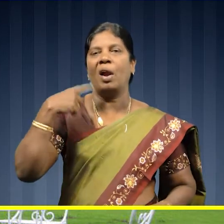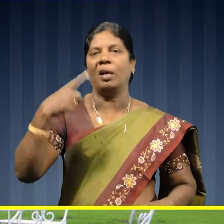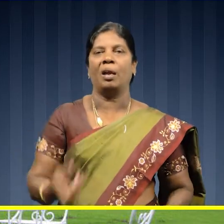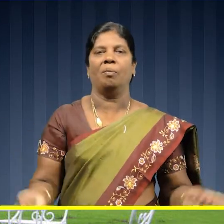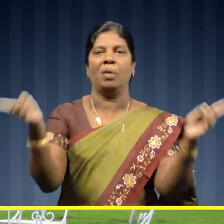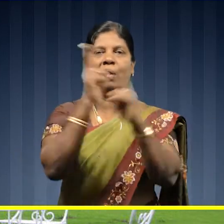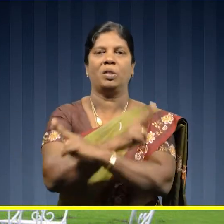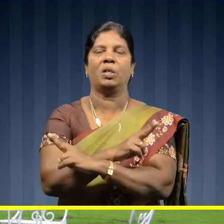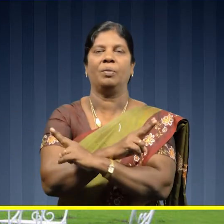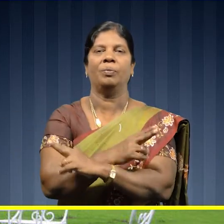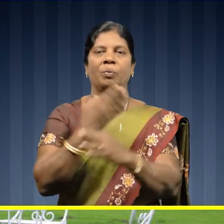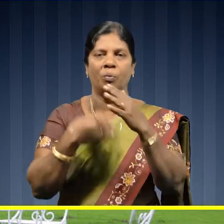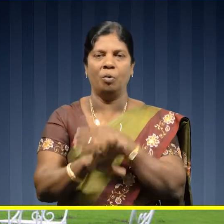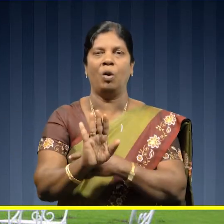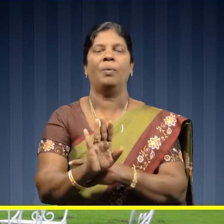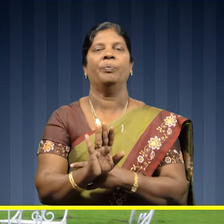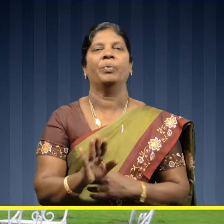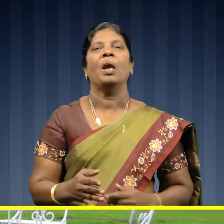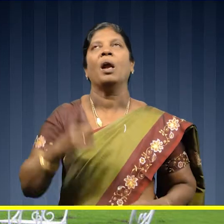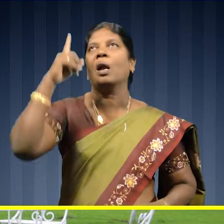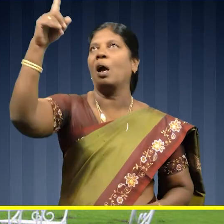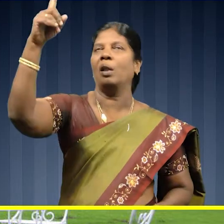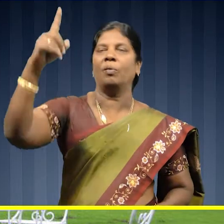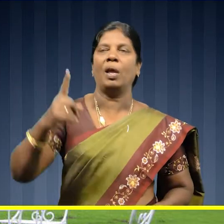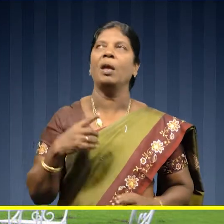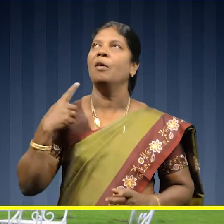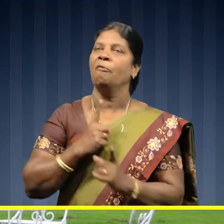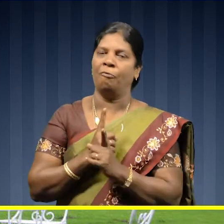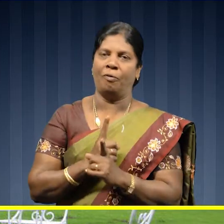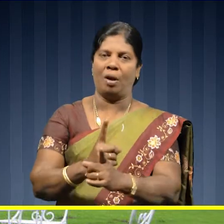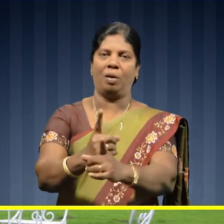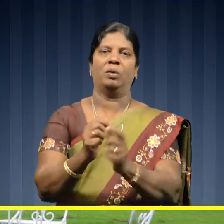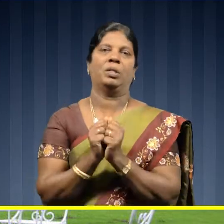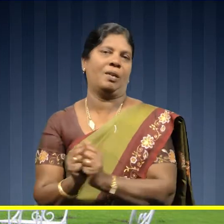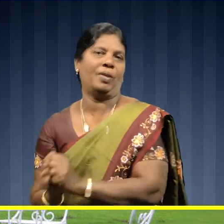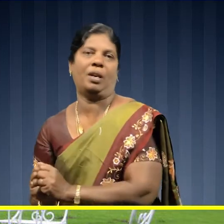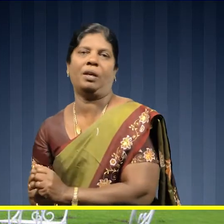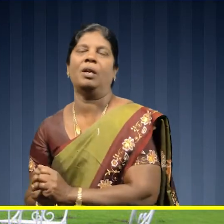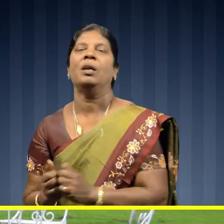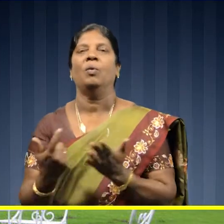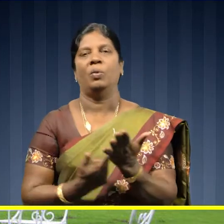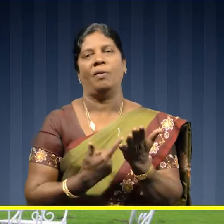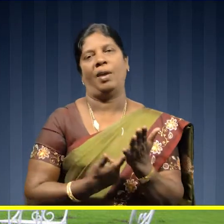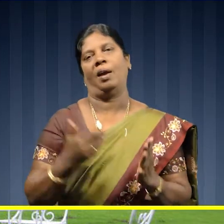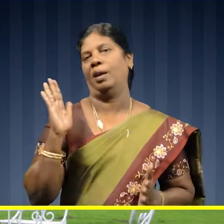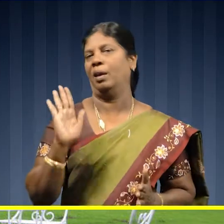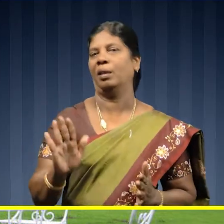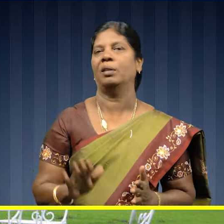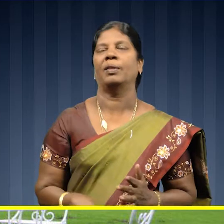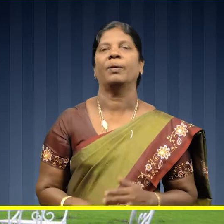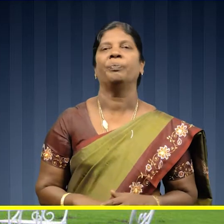மூலமாக. வாழ்க்கை மாற்றம் அவர்களை எங்கே வழி நடத்தியது? கடவுளை பின்பற்றி நடப்பதற்கு அது வழி